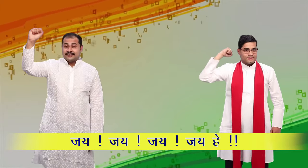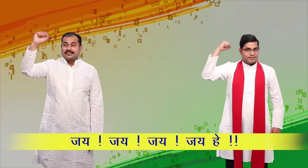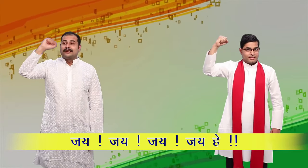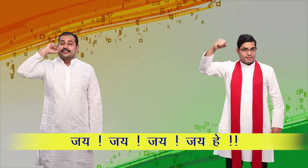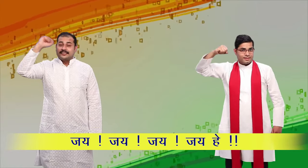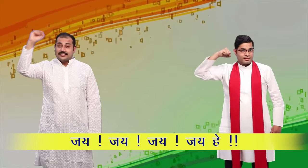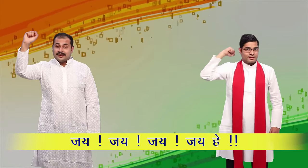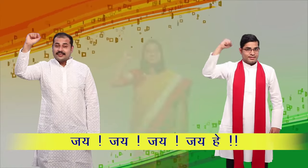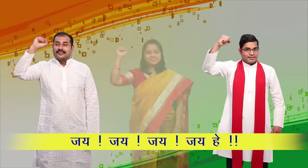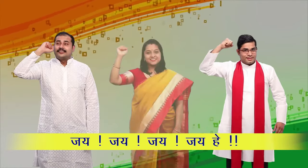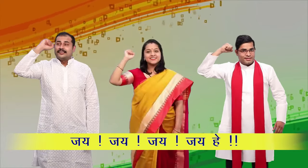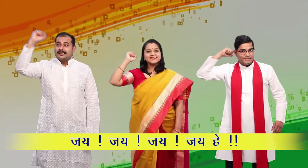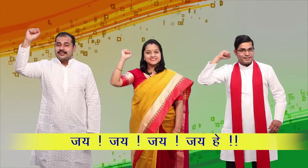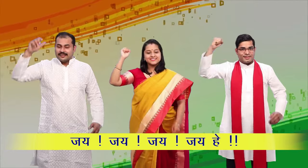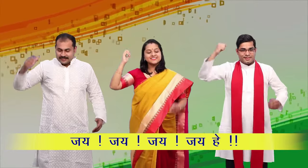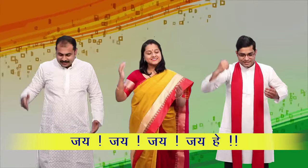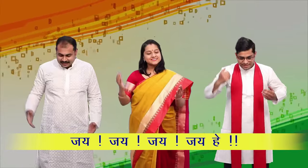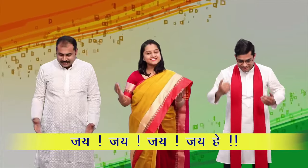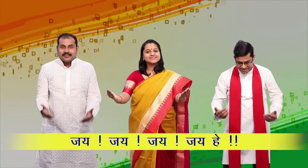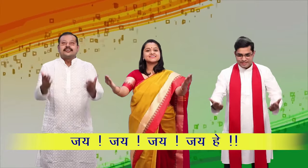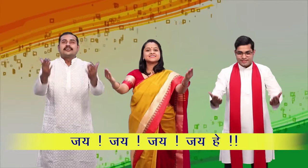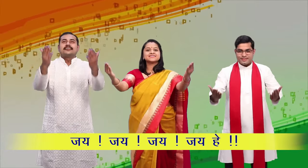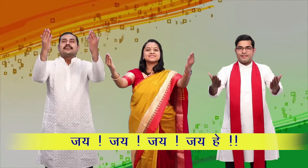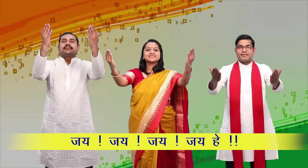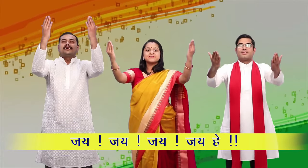जय जय जय जय हे